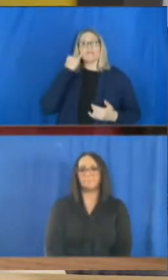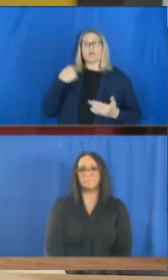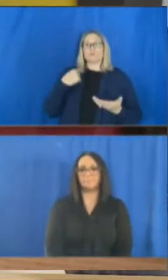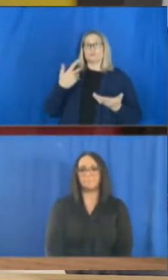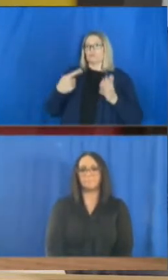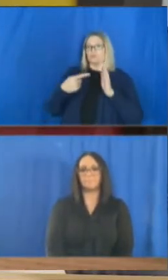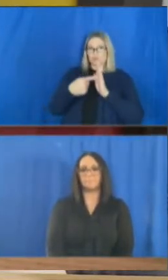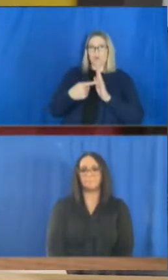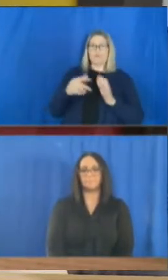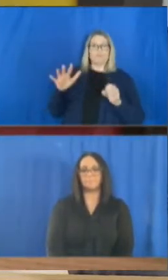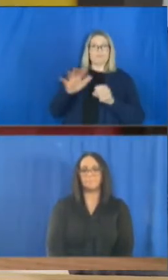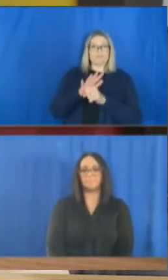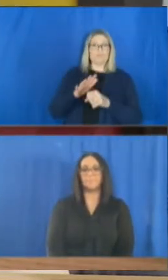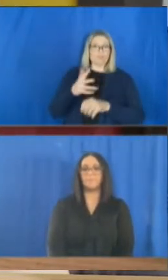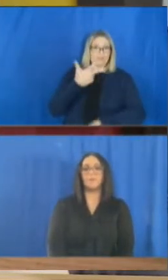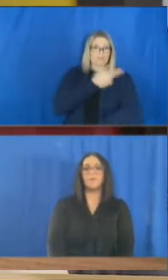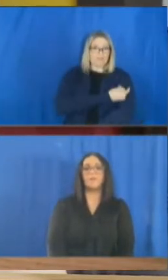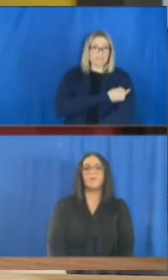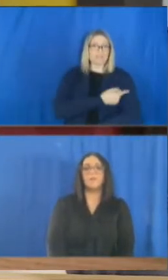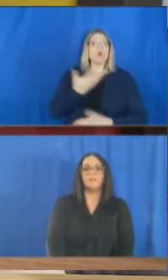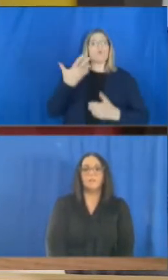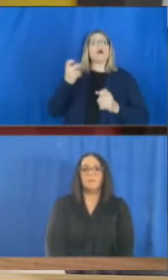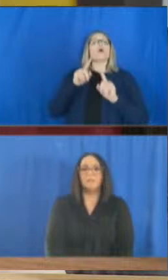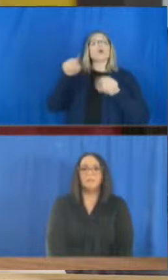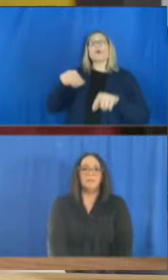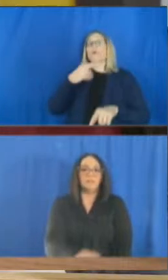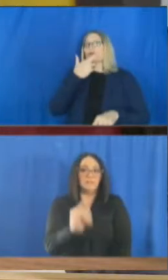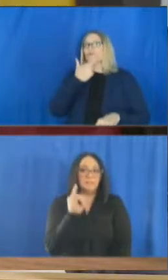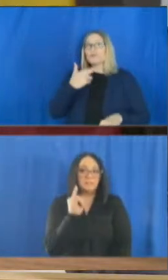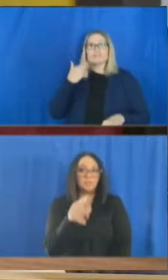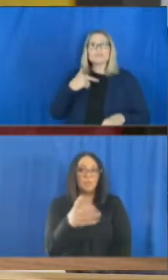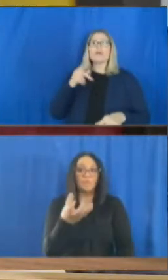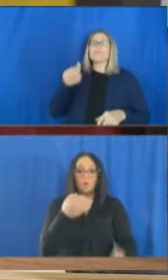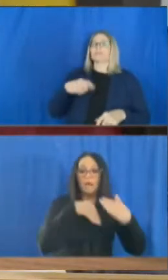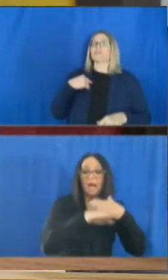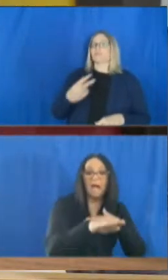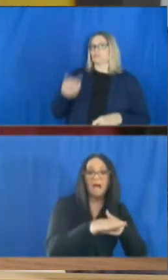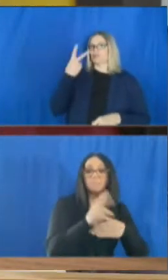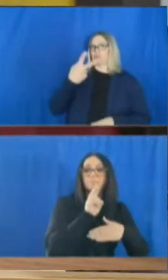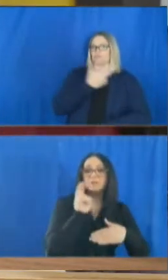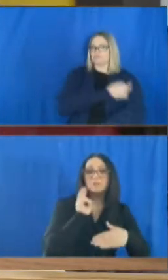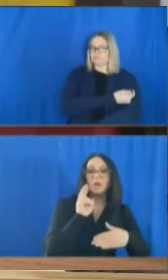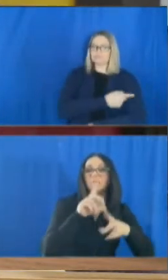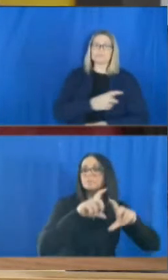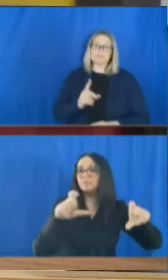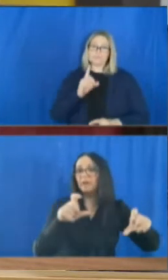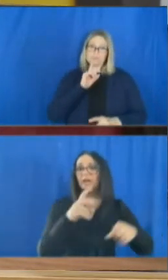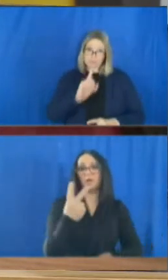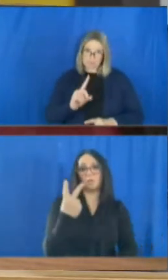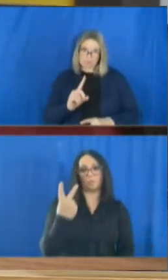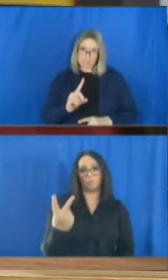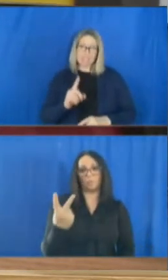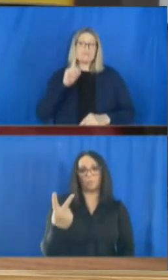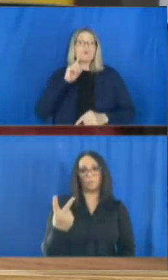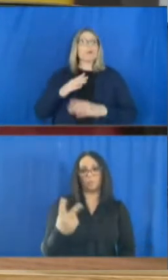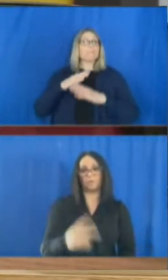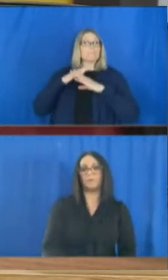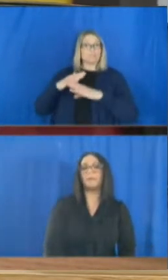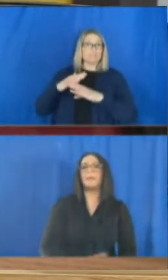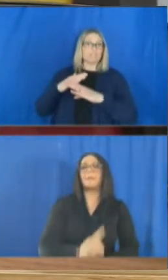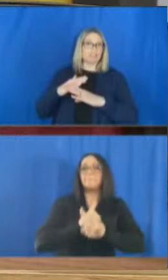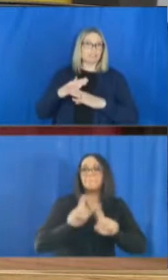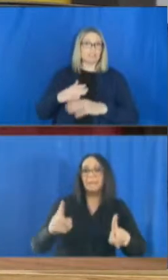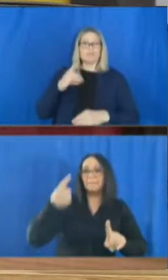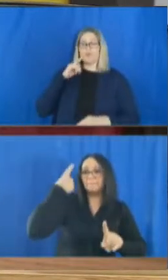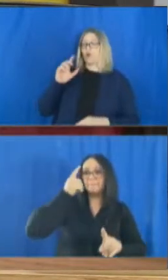d'être hospitalisé, c'est vraiment 3 doses. Merci. Merci. Don McPherson from the Daily Gleaner.